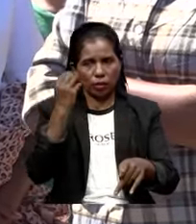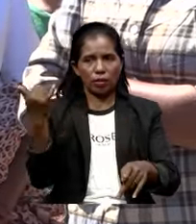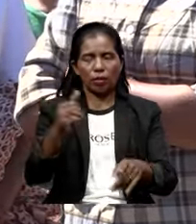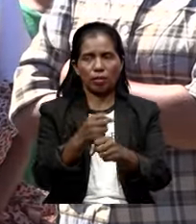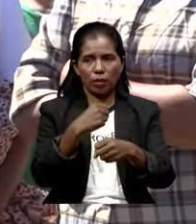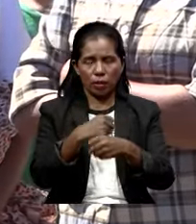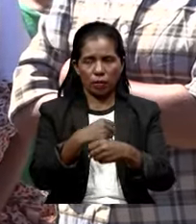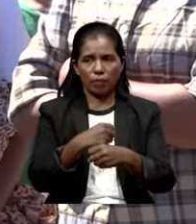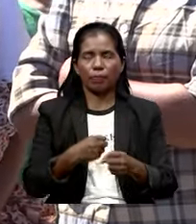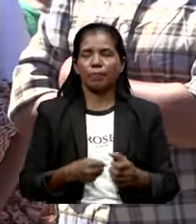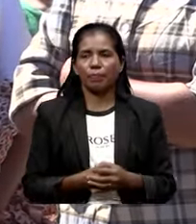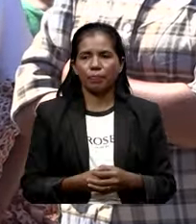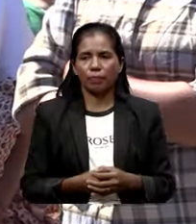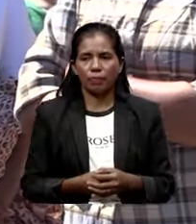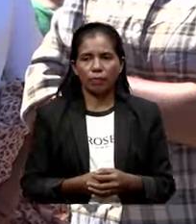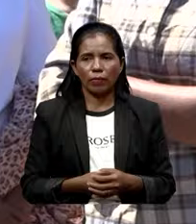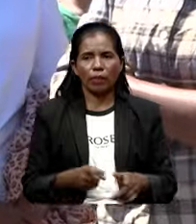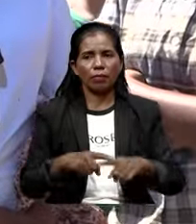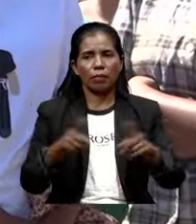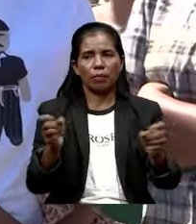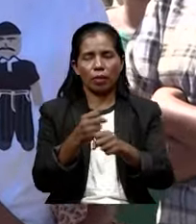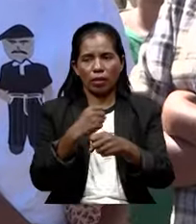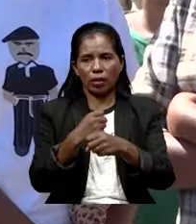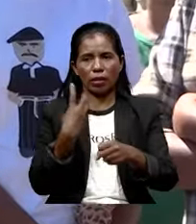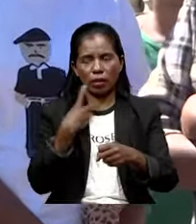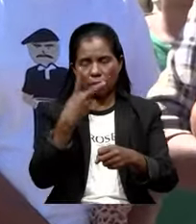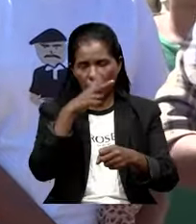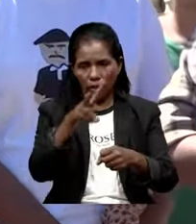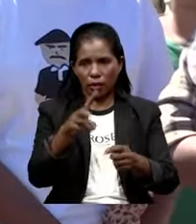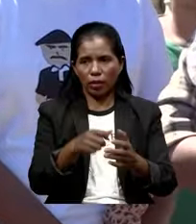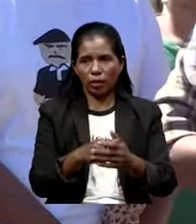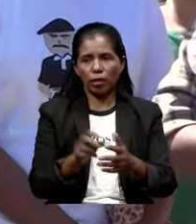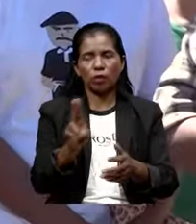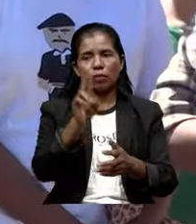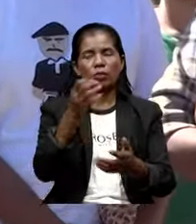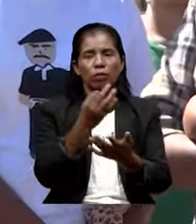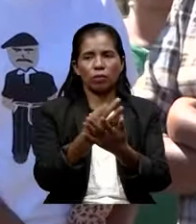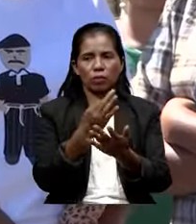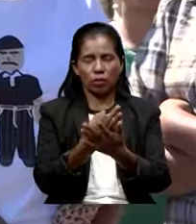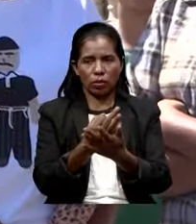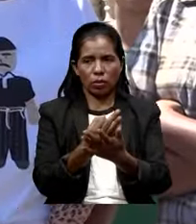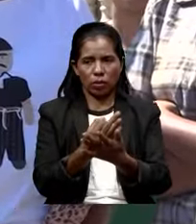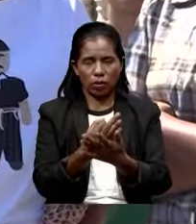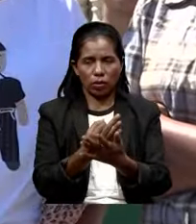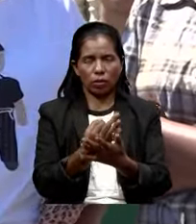halo mai be halba ame ha kompanya ne uza osamentu ne be ke kwaze